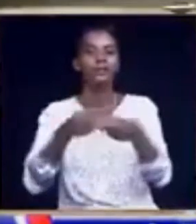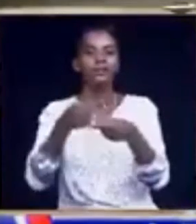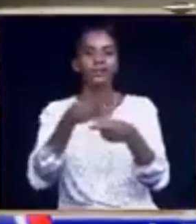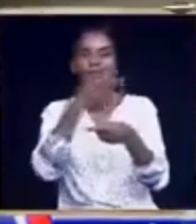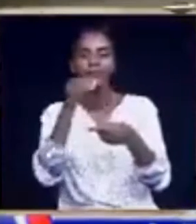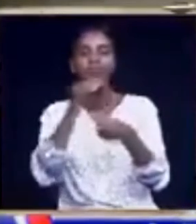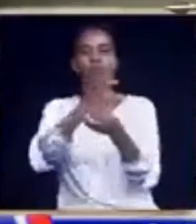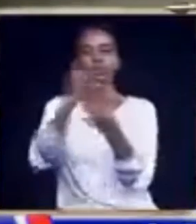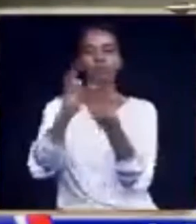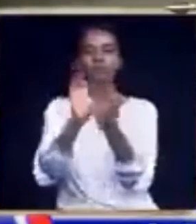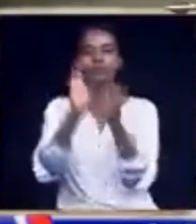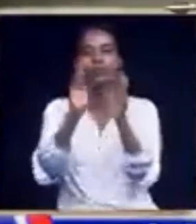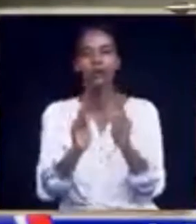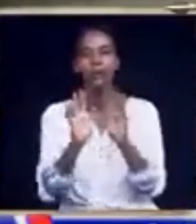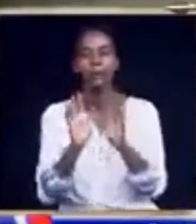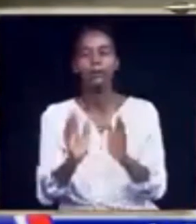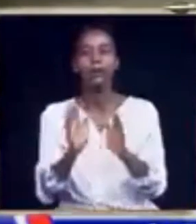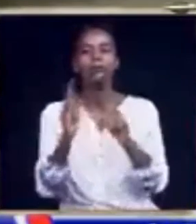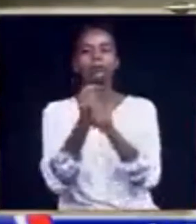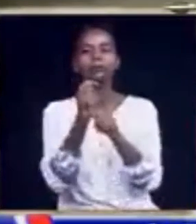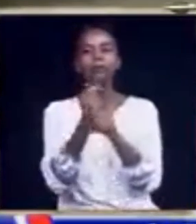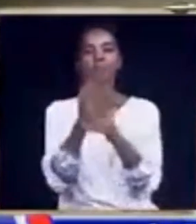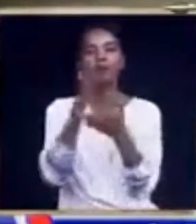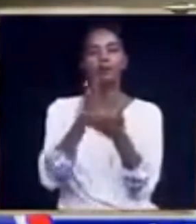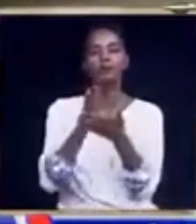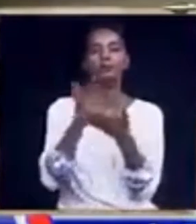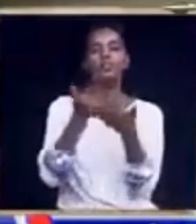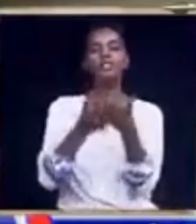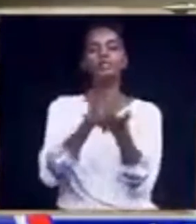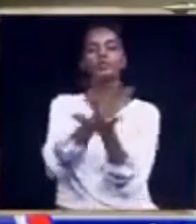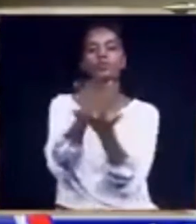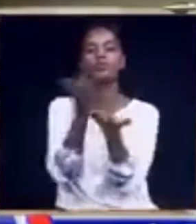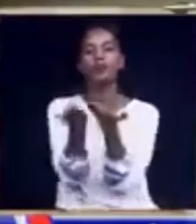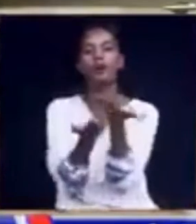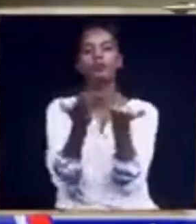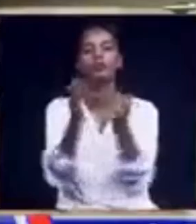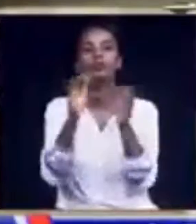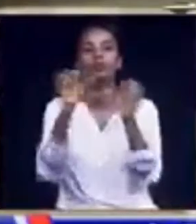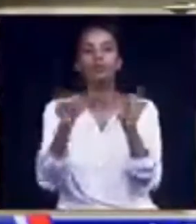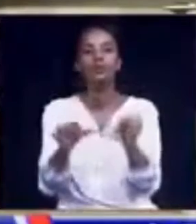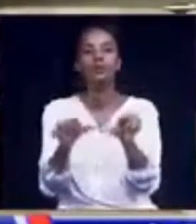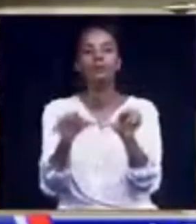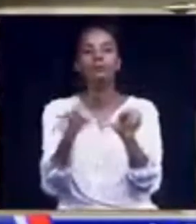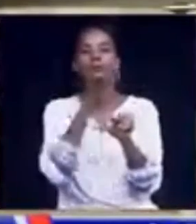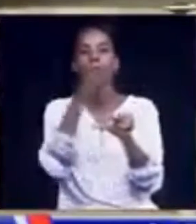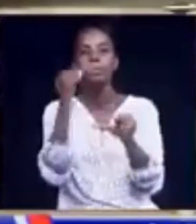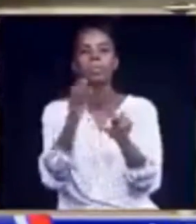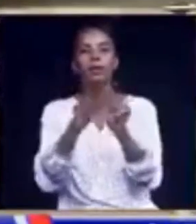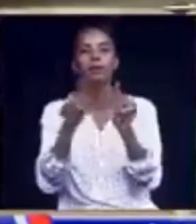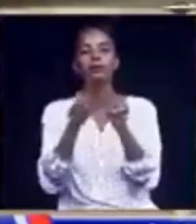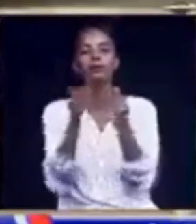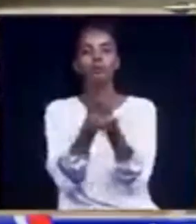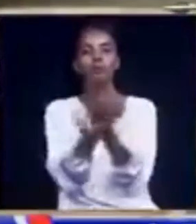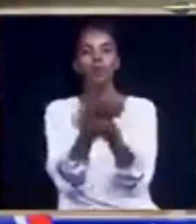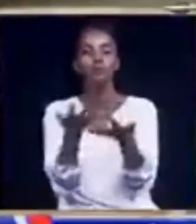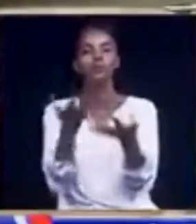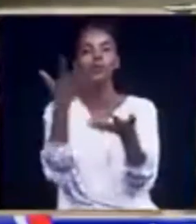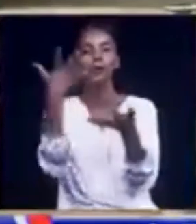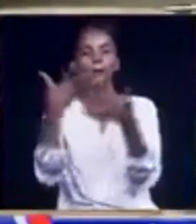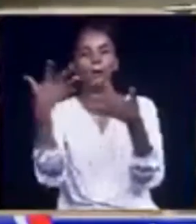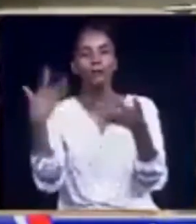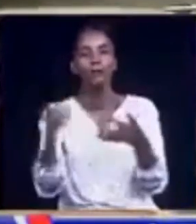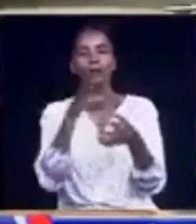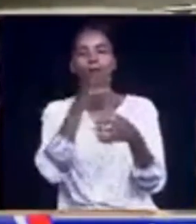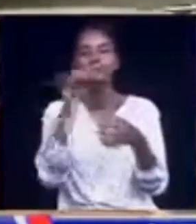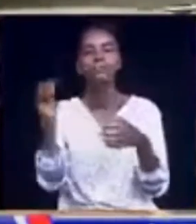ሌሎች መደበኛ ተግባራትን በማቆም ለዚህ ወረርሽኝ አገልግሎት የሚሆን የተለያዩ ቁሳቁሶችን ለመግዛት